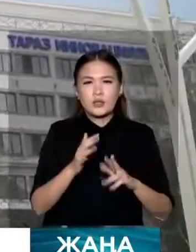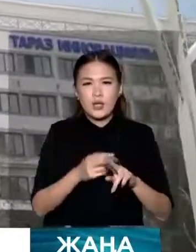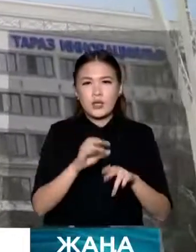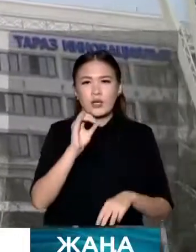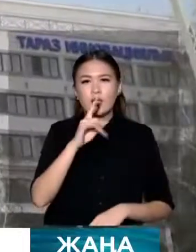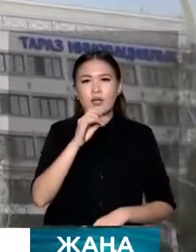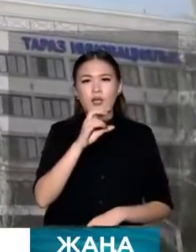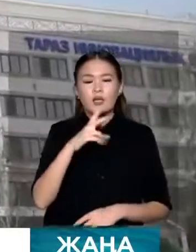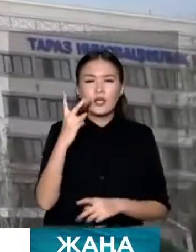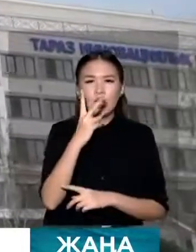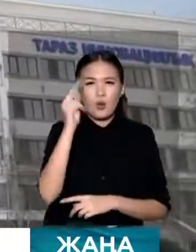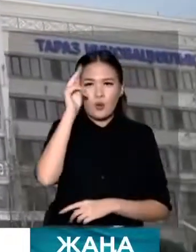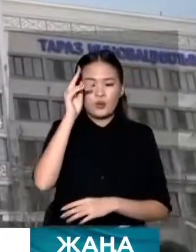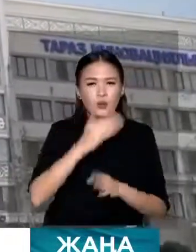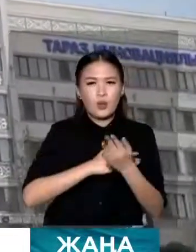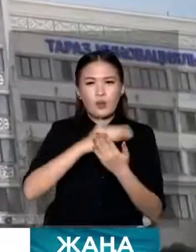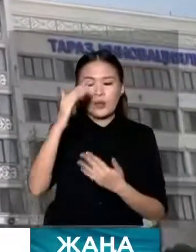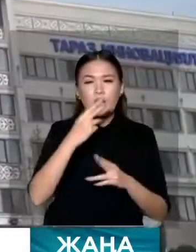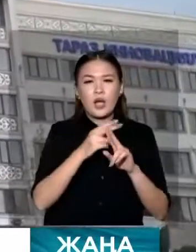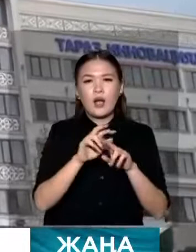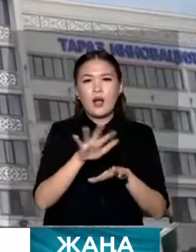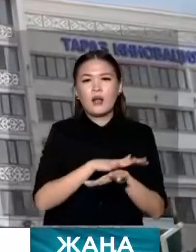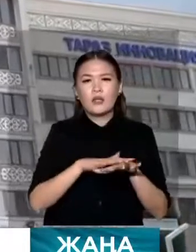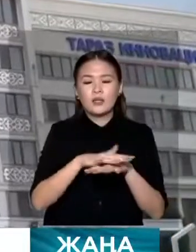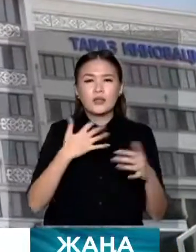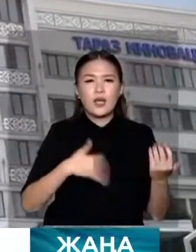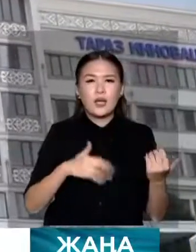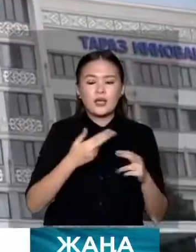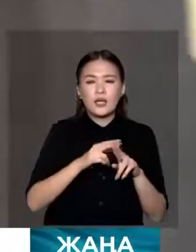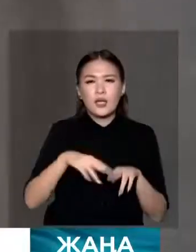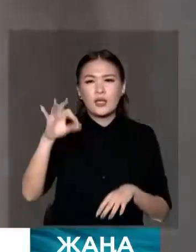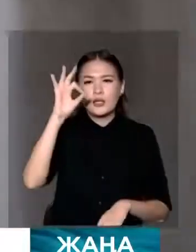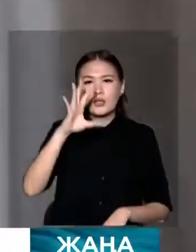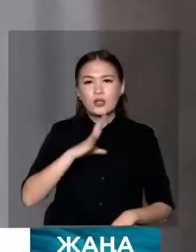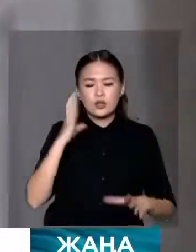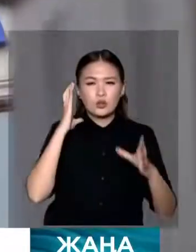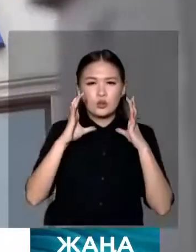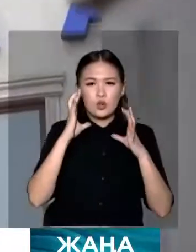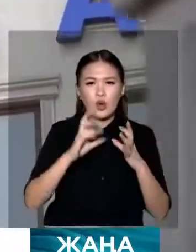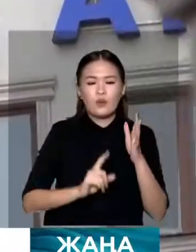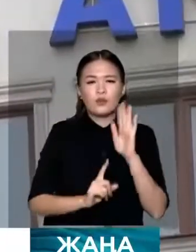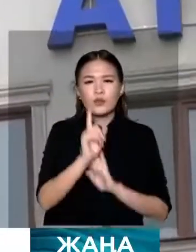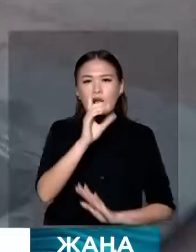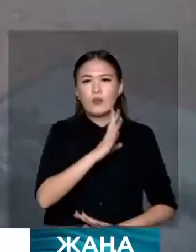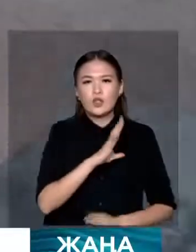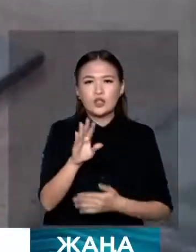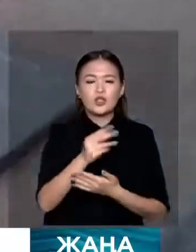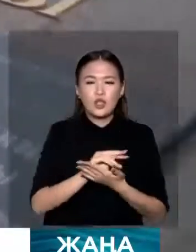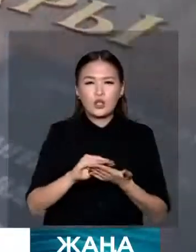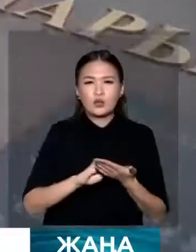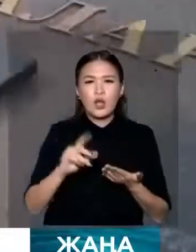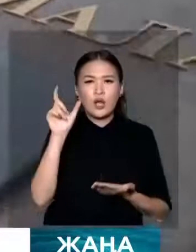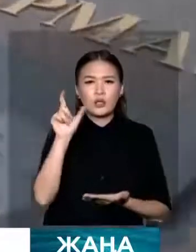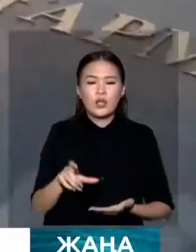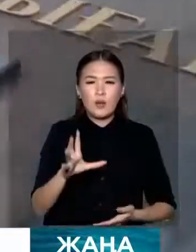іргелі екі жоғарғы оқу орнының бірі Халықаралық Тараз инновациялық институты ғимаратының алдынан бой көтерді. Жазушының өзі дәріс